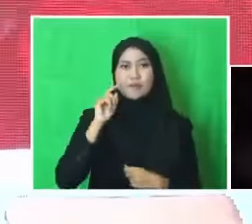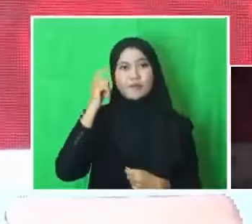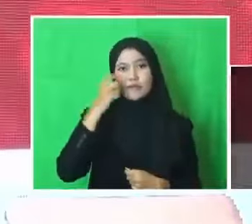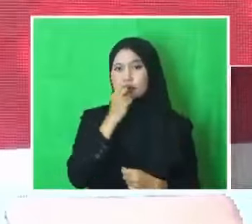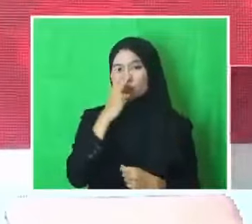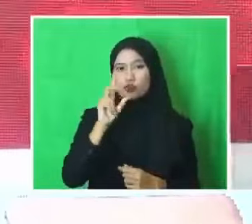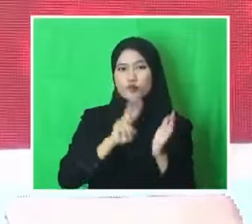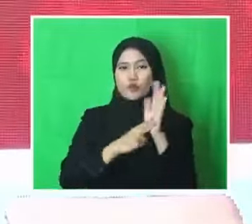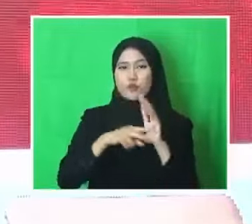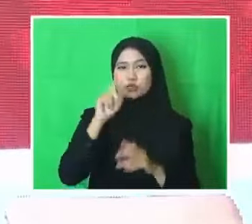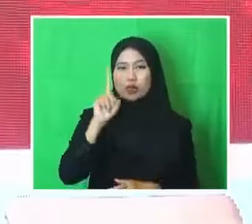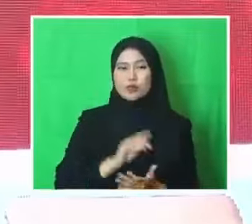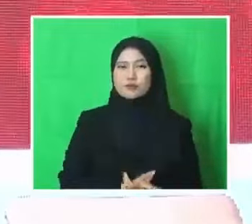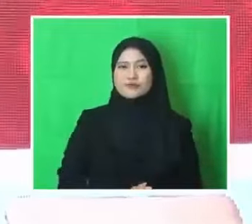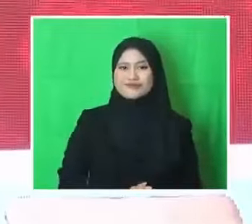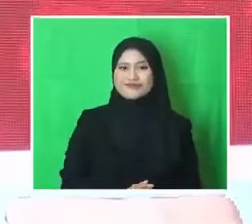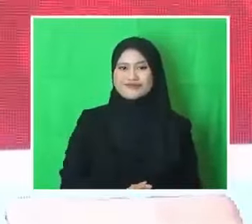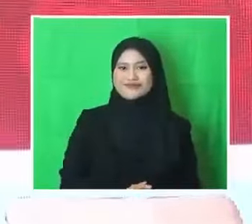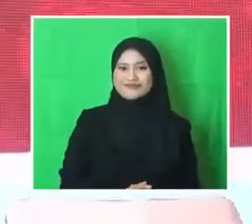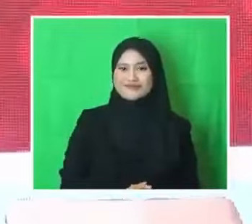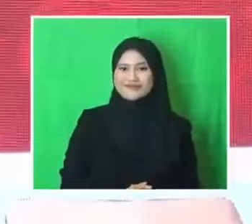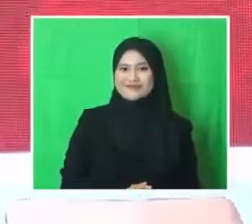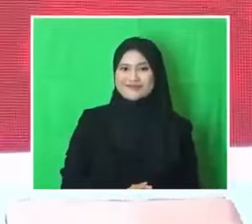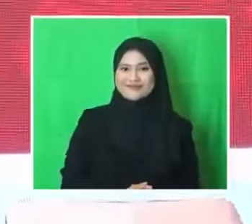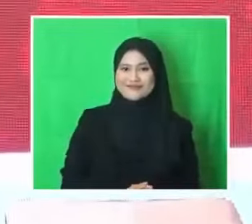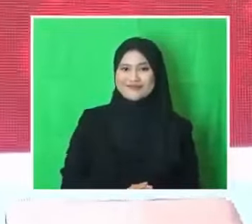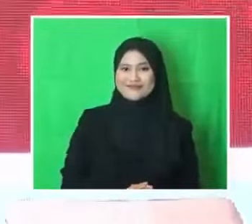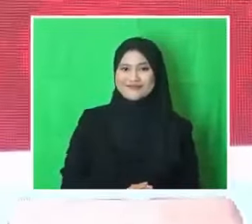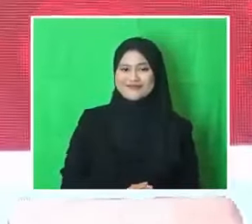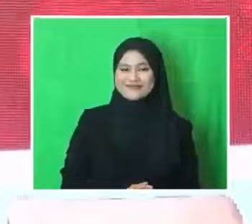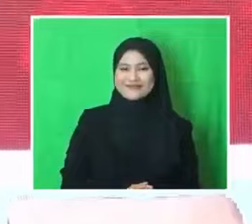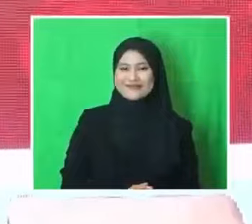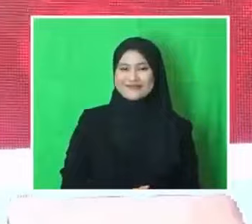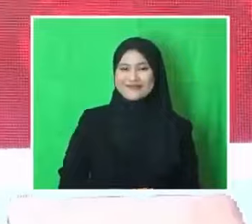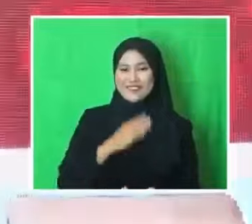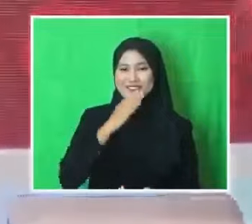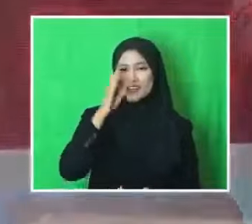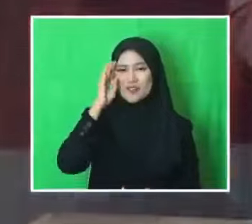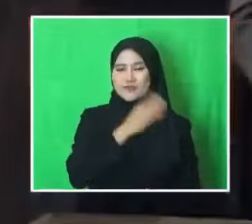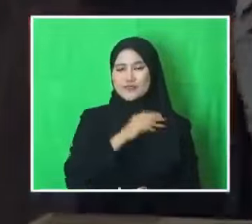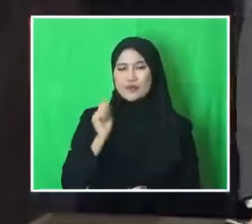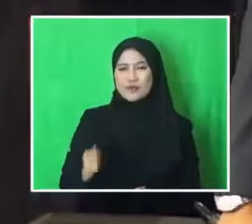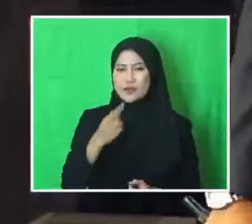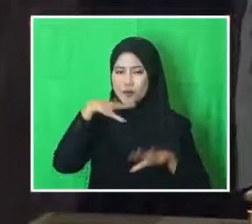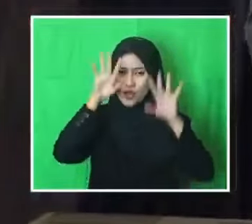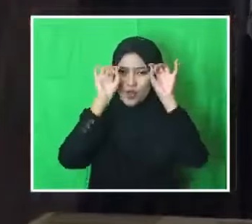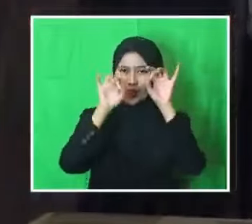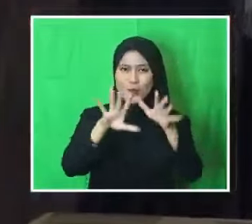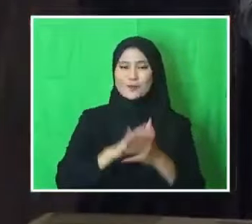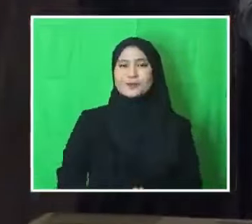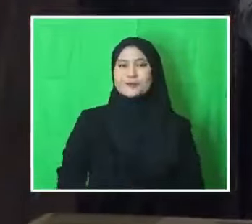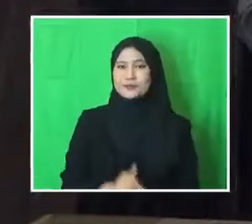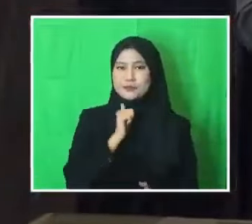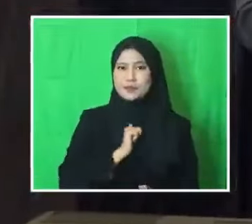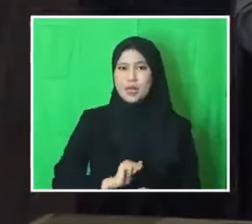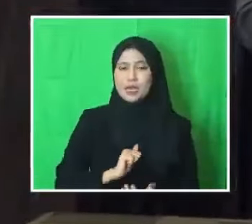terima kasih wasalamualaikum warahmatullahi wabarakatatuh terima kasih Waalaikumsalam Warahmatullahi Wabarakatuh baik ee